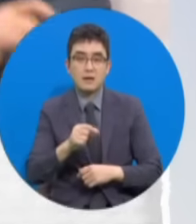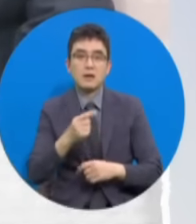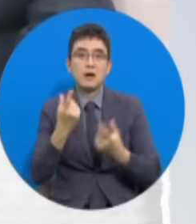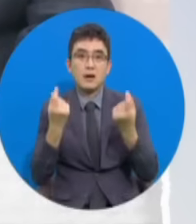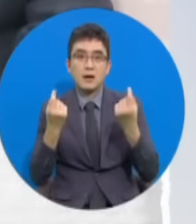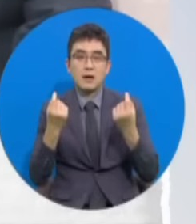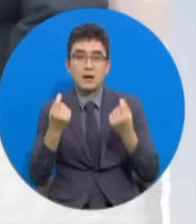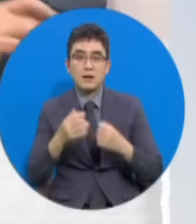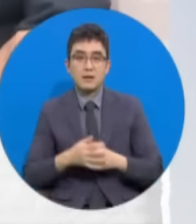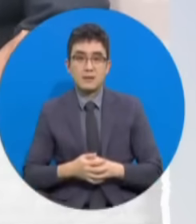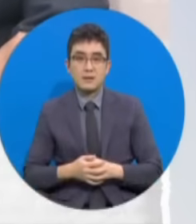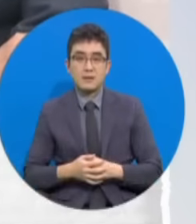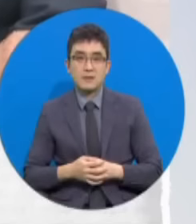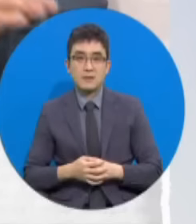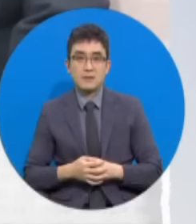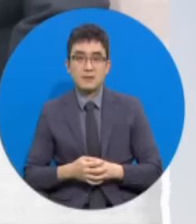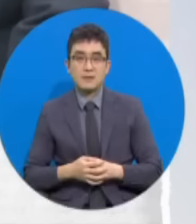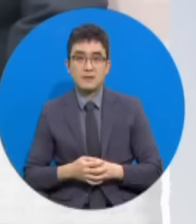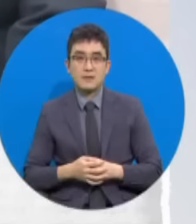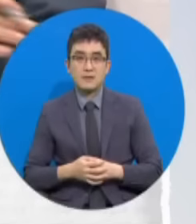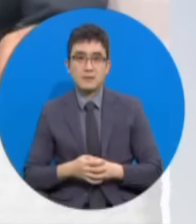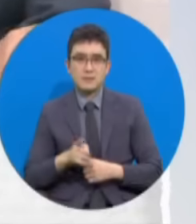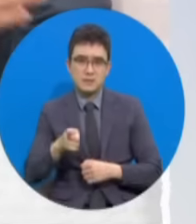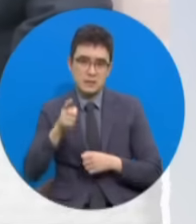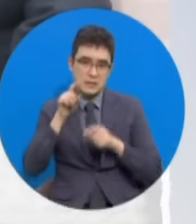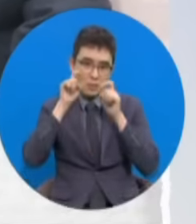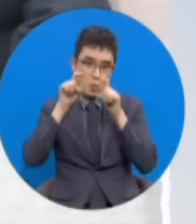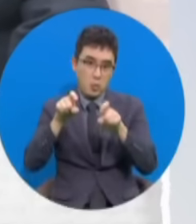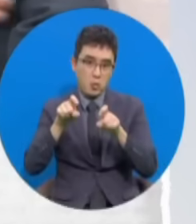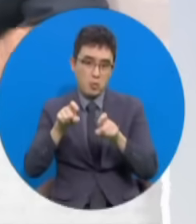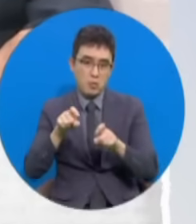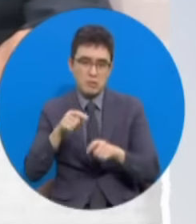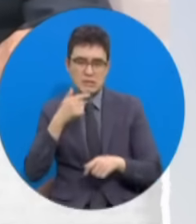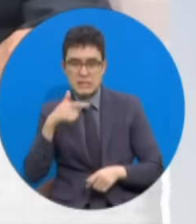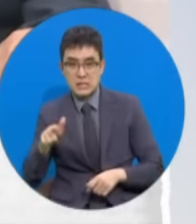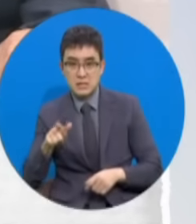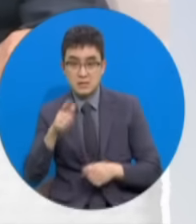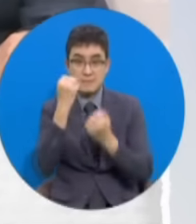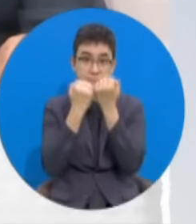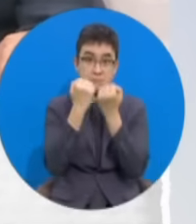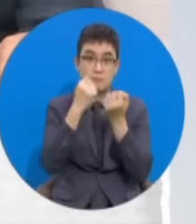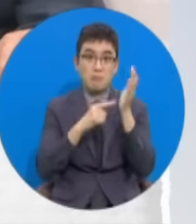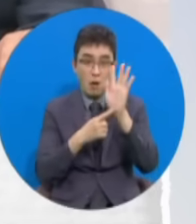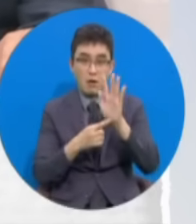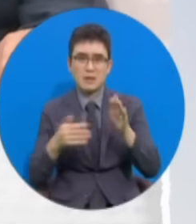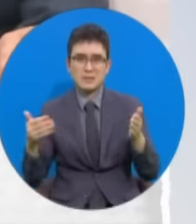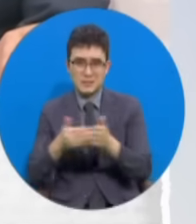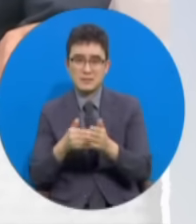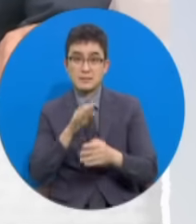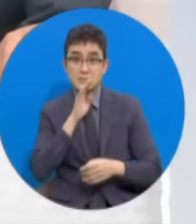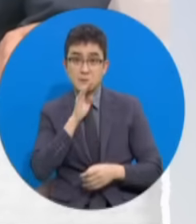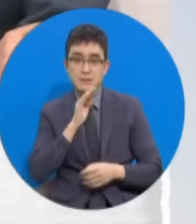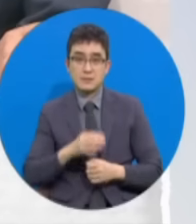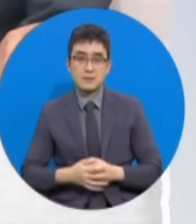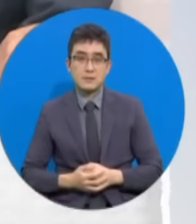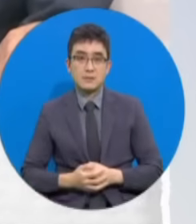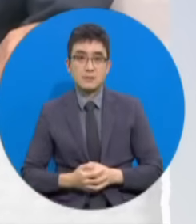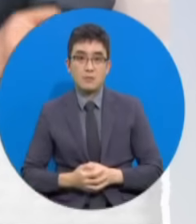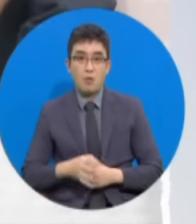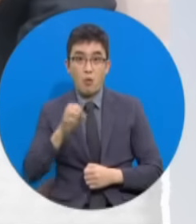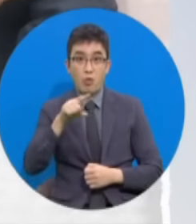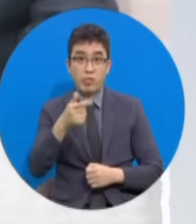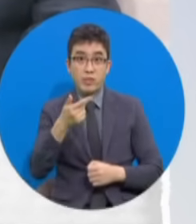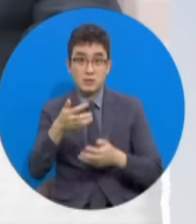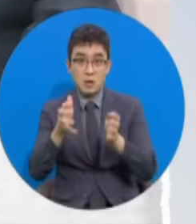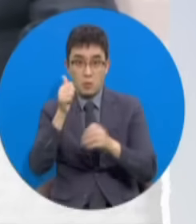있어서는 마지막에 이런 부분의 의혹에 대해서는 그게 아니다라는 걸 밝히면 끝나는 부분이고 오히려